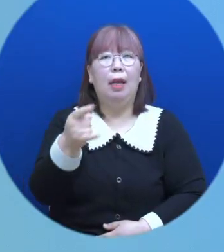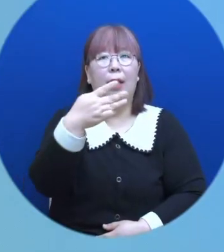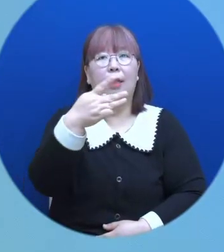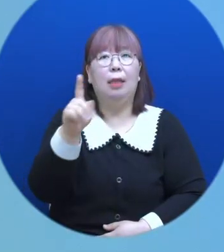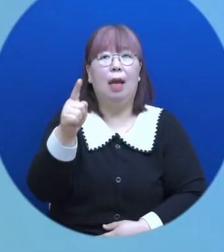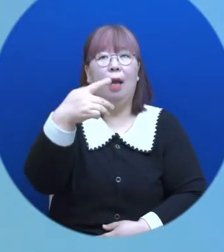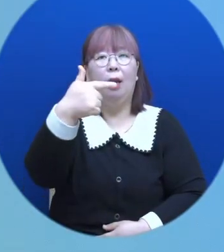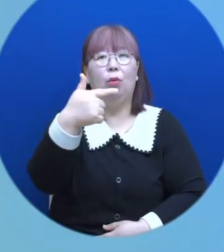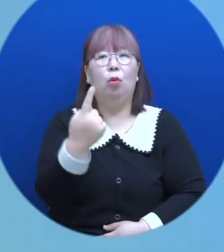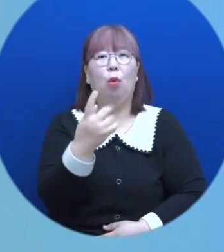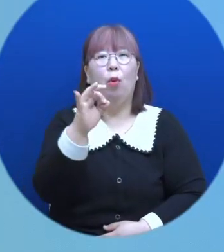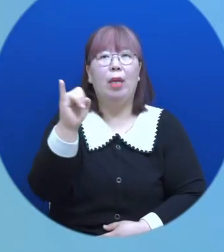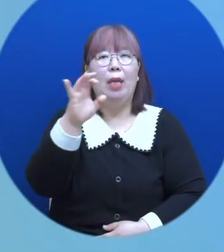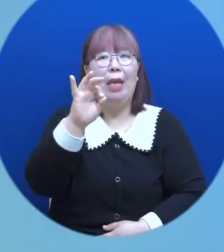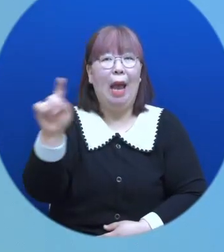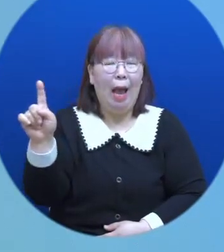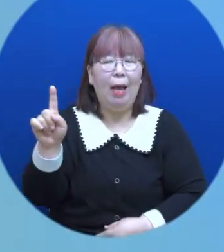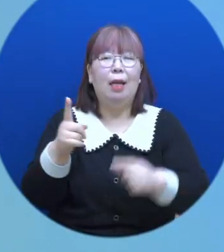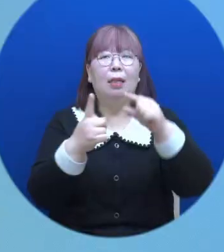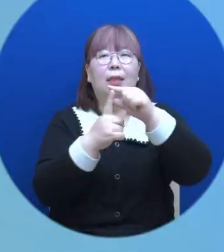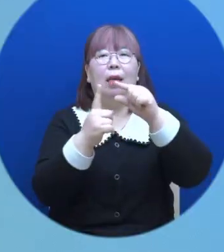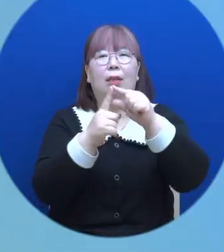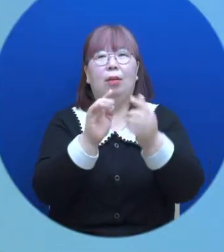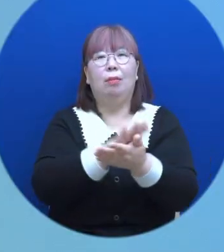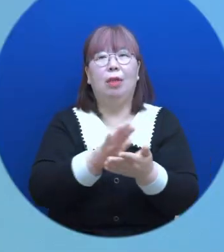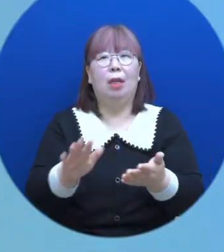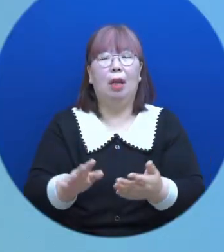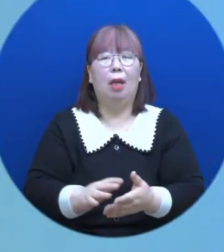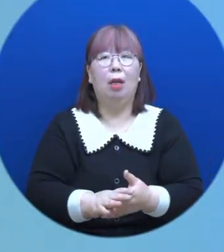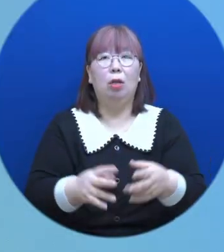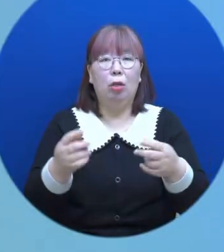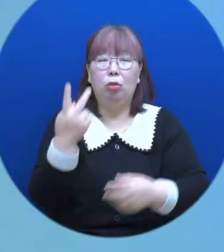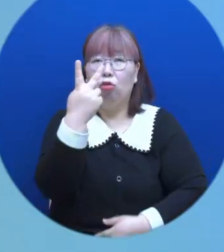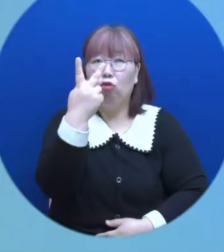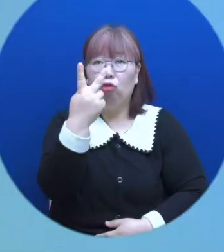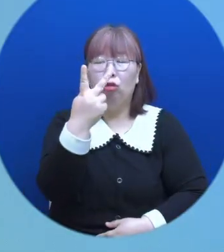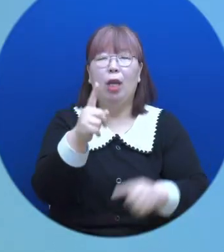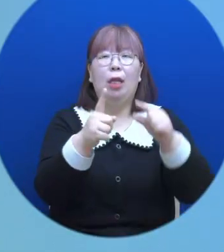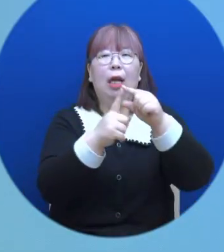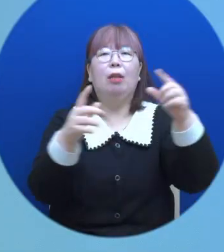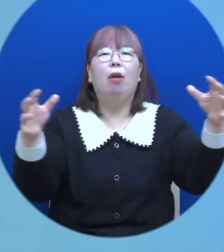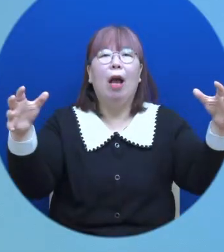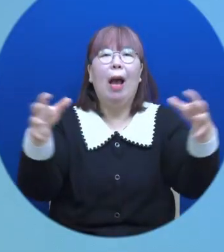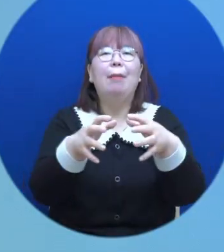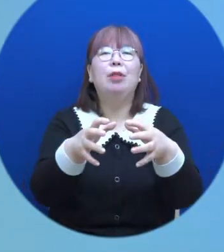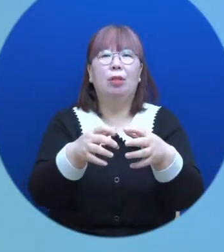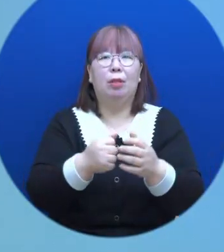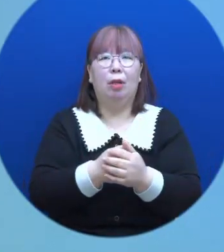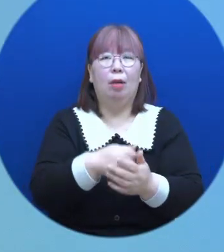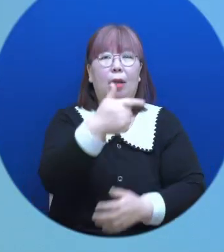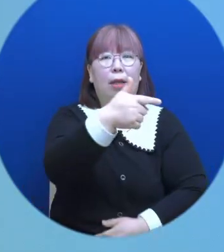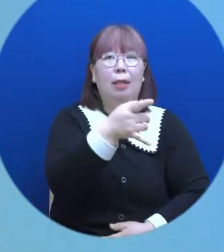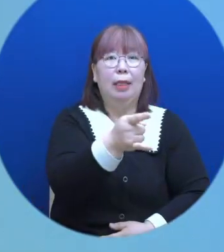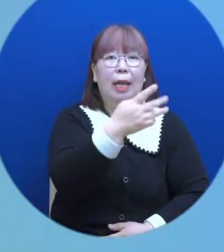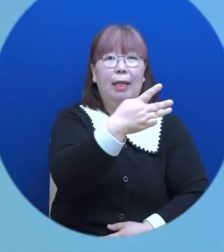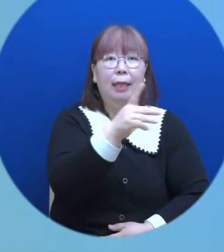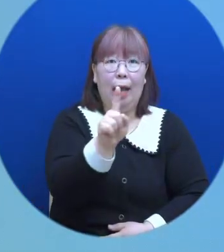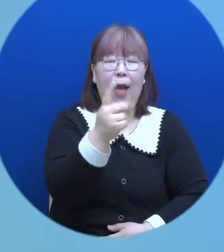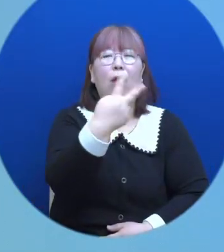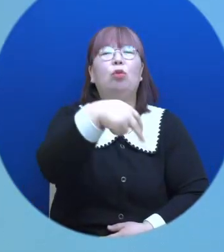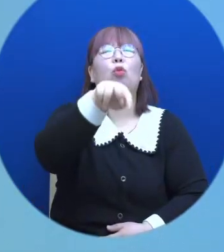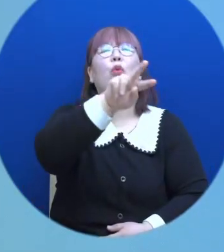메타노이아라는 단어를 쓰고 있어요. 두 단어가 합쳐진 단어입니다. 메타, 돌아서라는